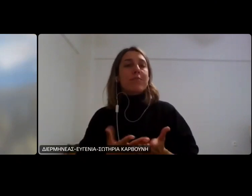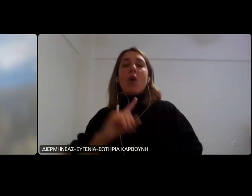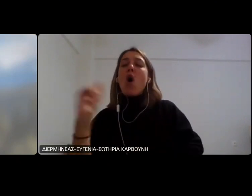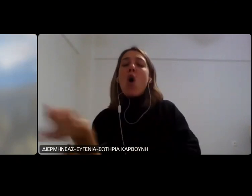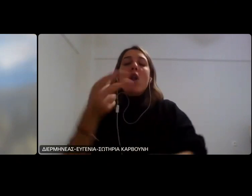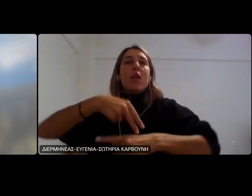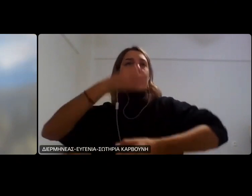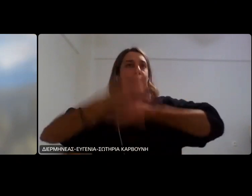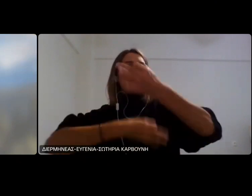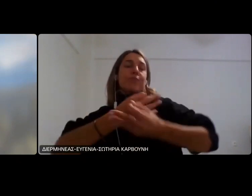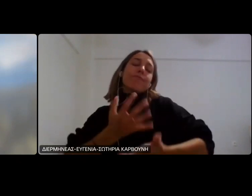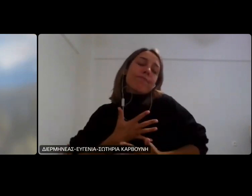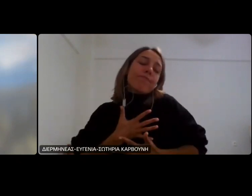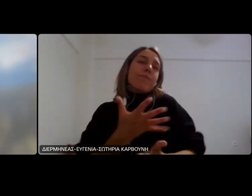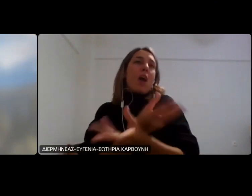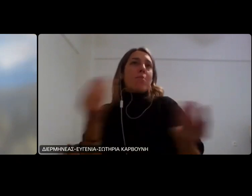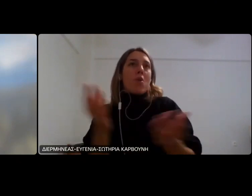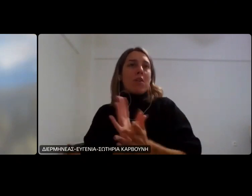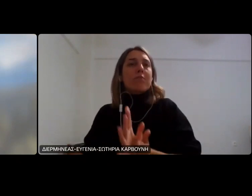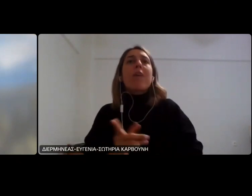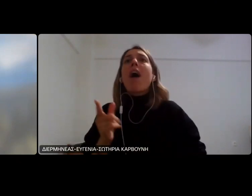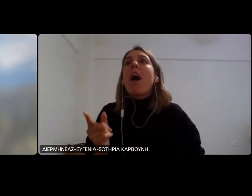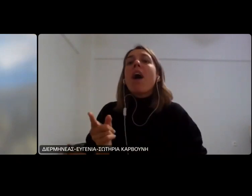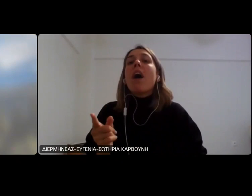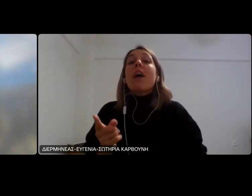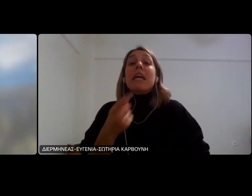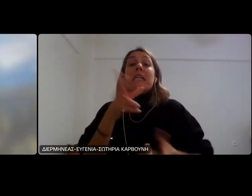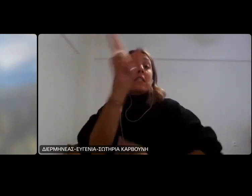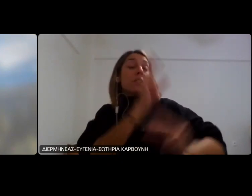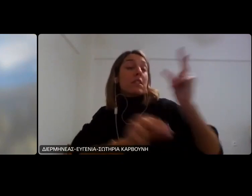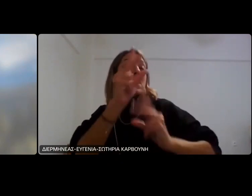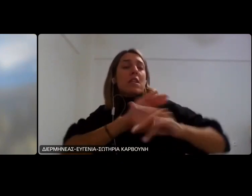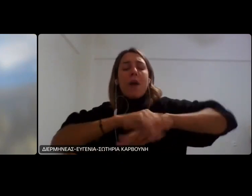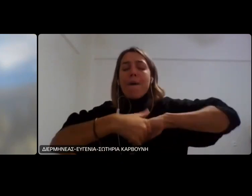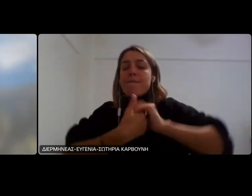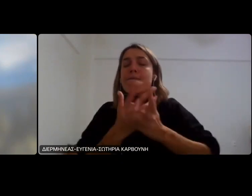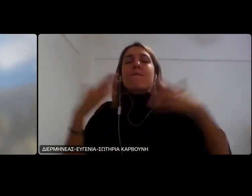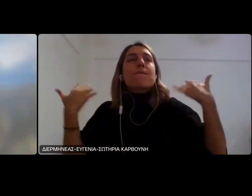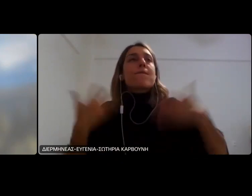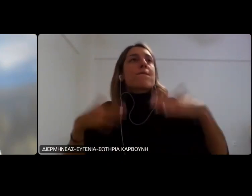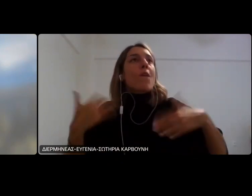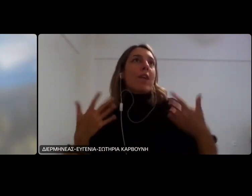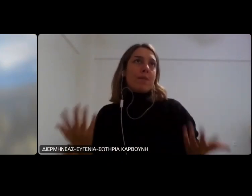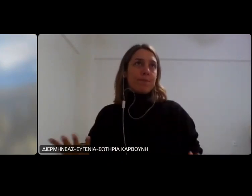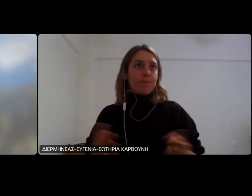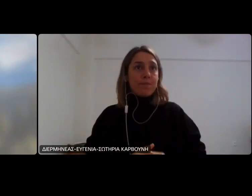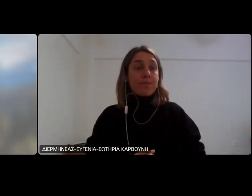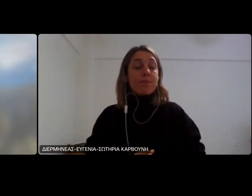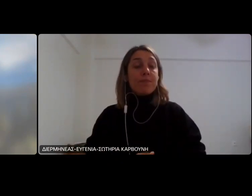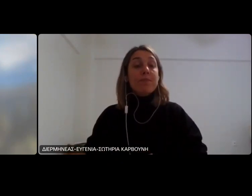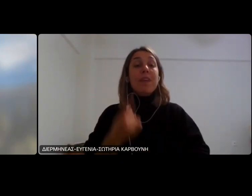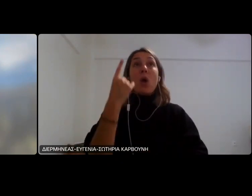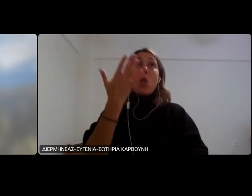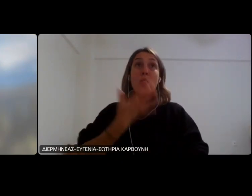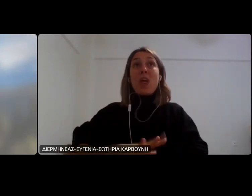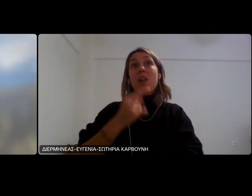μια πάρα πολύ ενδιαφέρουσα συζήτηση σήμερα για αυτή η οποία έγινε. Ένα σχόλιο το οποίο